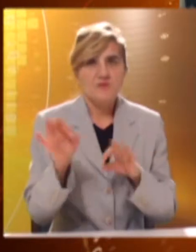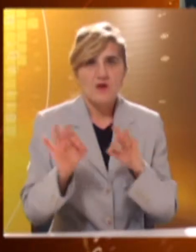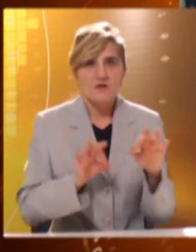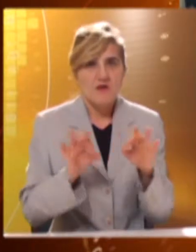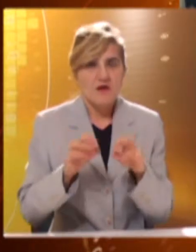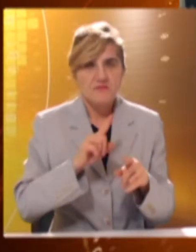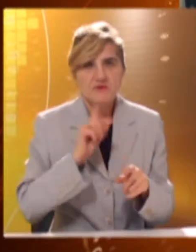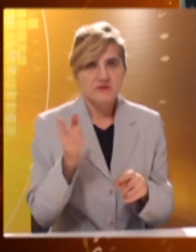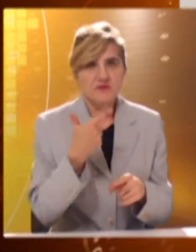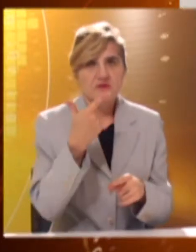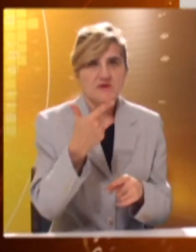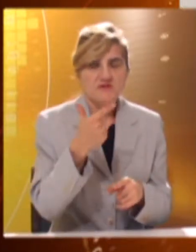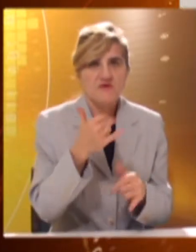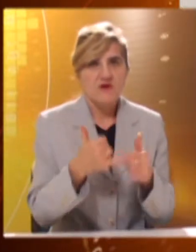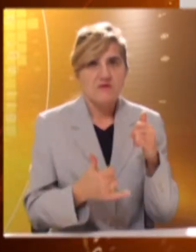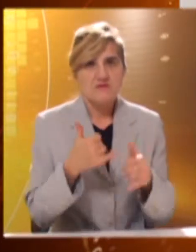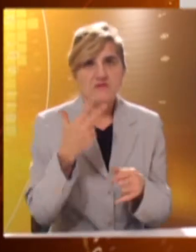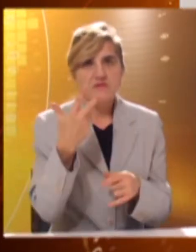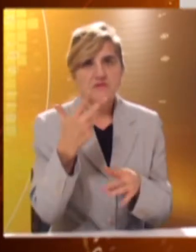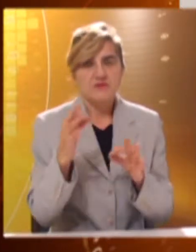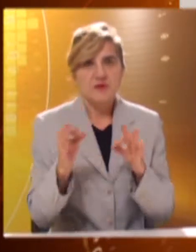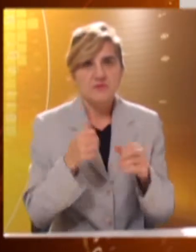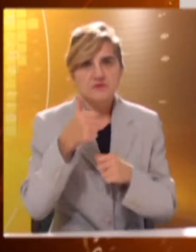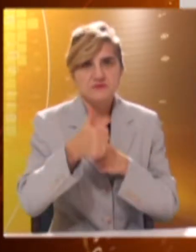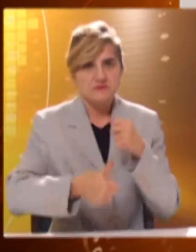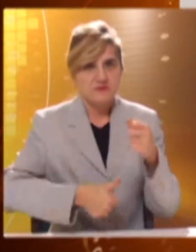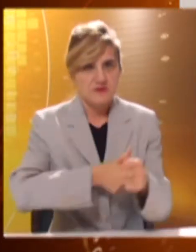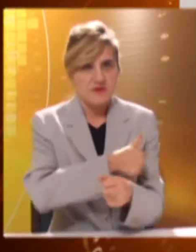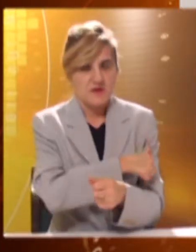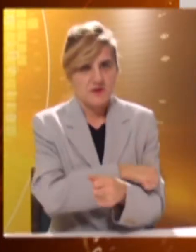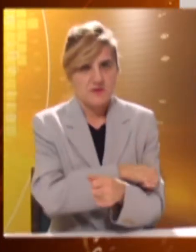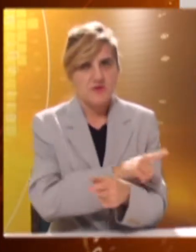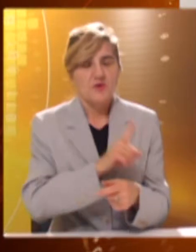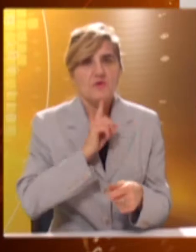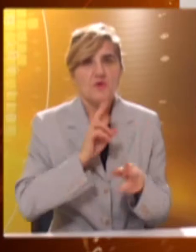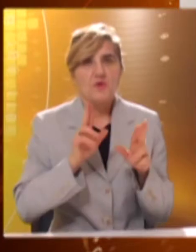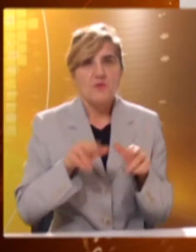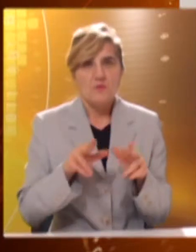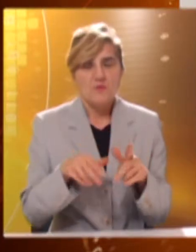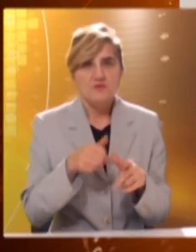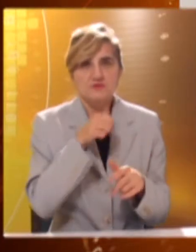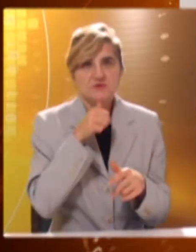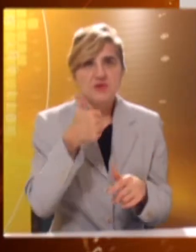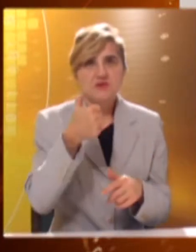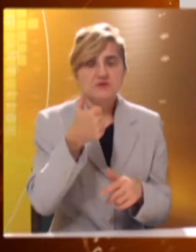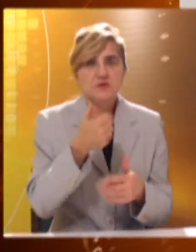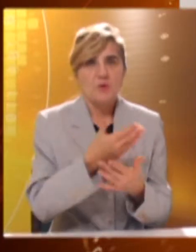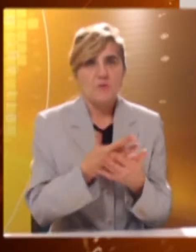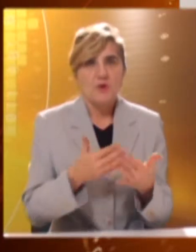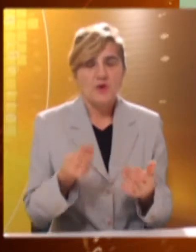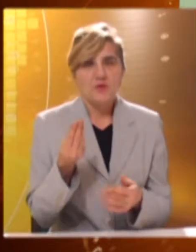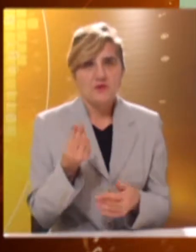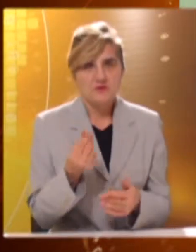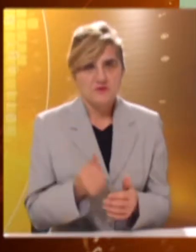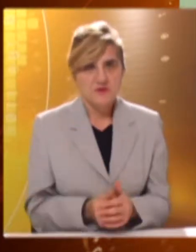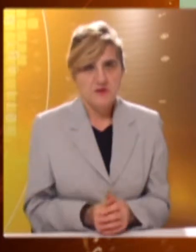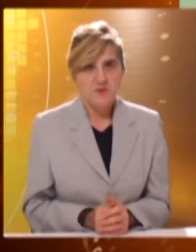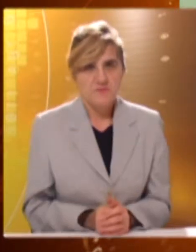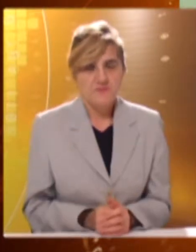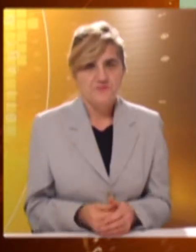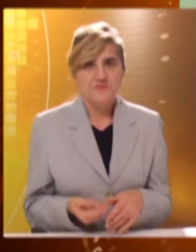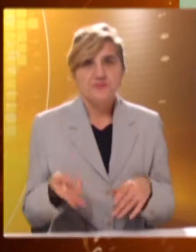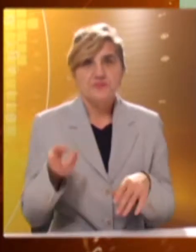stopa, koje su 2 ili 3% na godišnjem nivou, a maksimalni iznos kredita koji se može ostvariti je 100 miliona dinara. Pa najveći